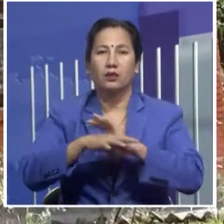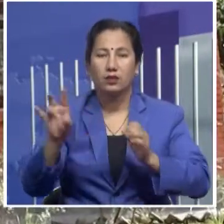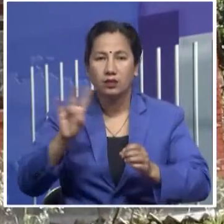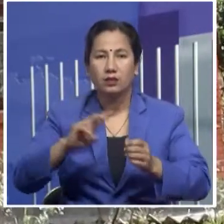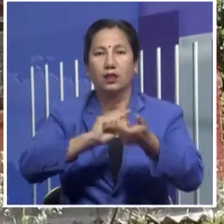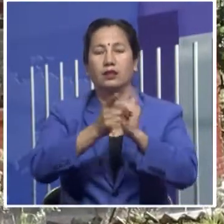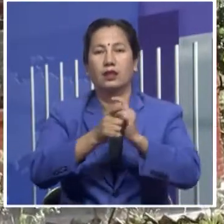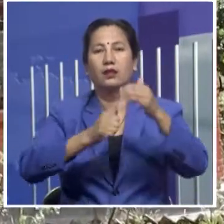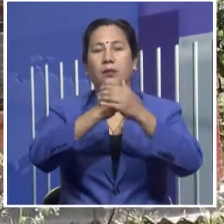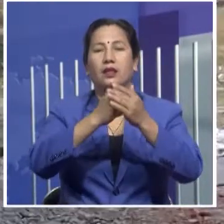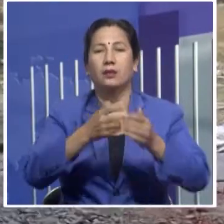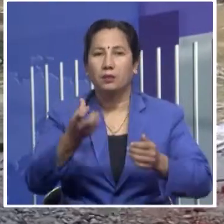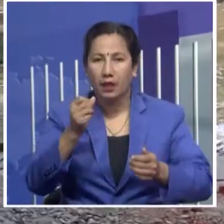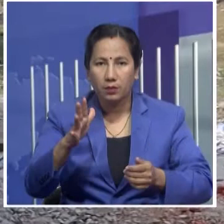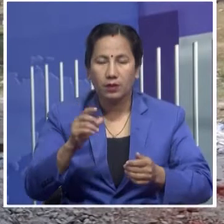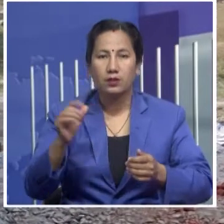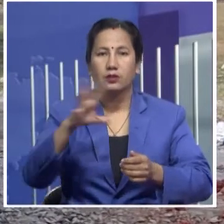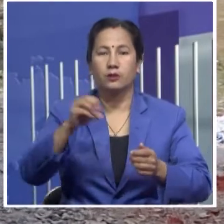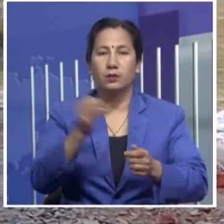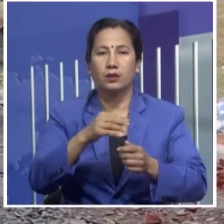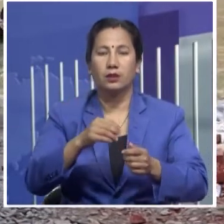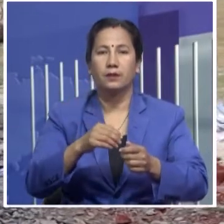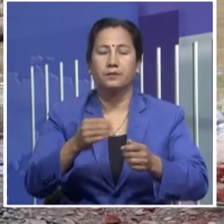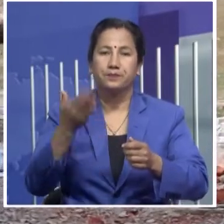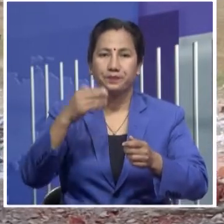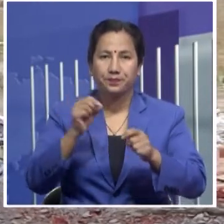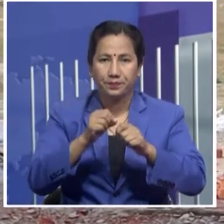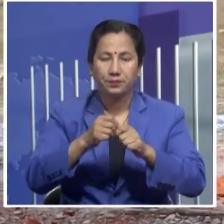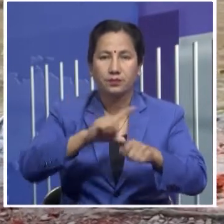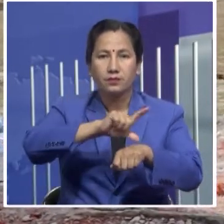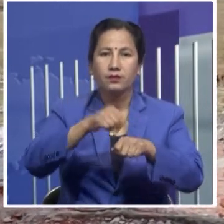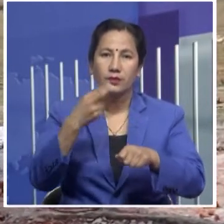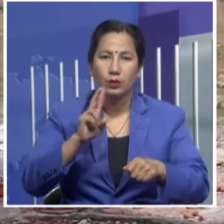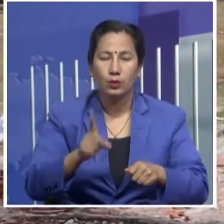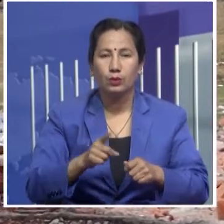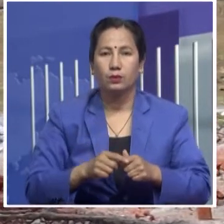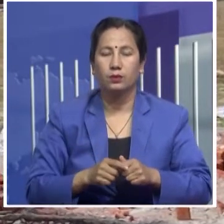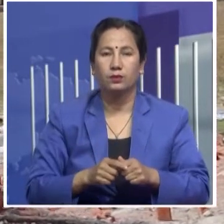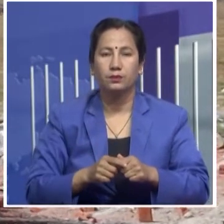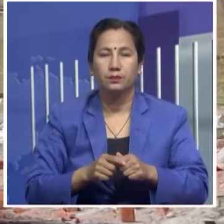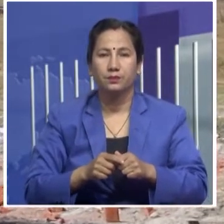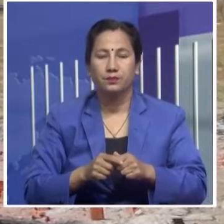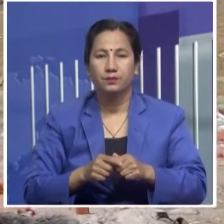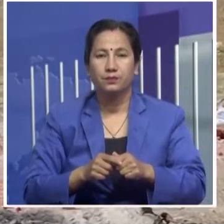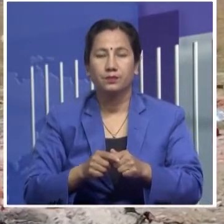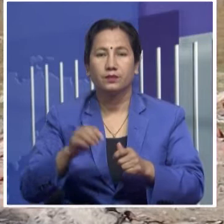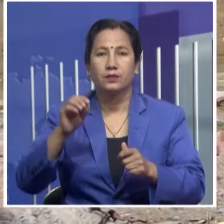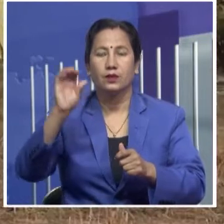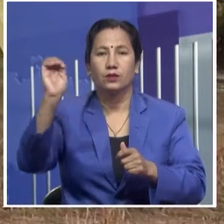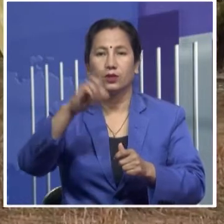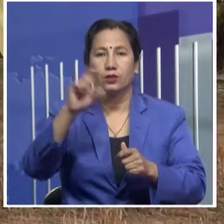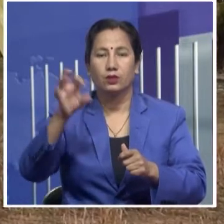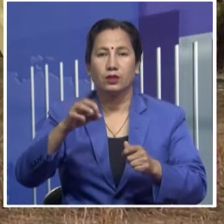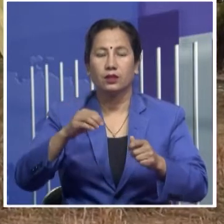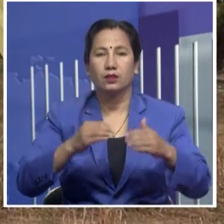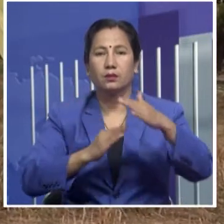विषयले प्राथमिकतामा पाएको भए पनि समयमा पूर्वाधार तयार नहुँदा ढिलाइ भएको छ। सरस्वती माध्यमिक विद्यालयमा शिक्षालय